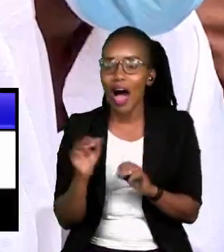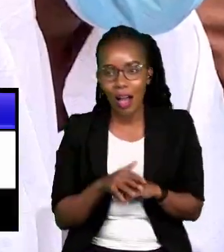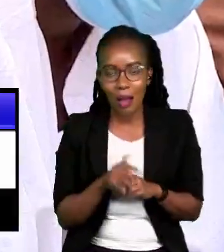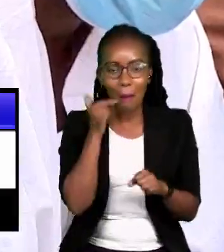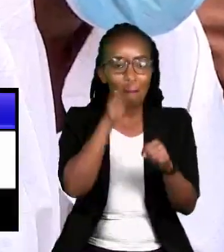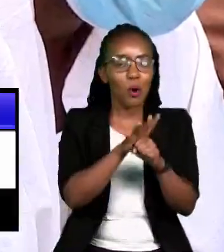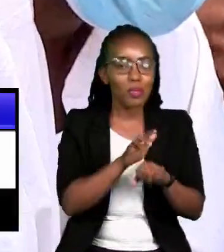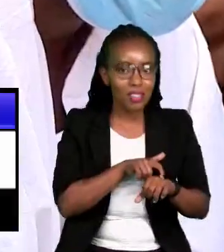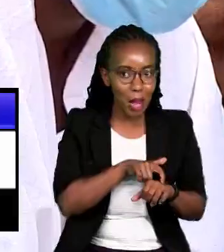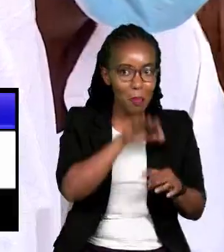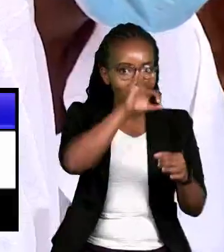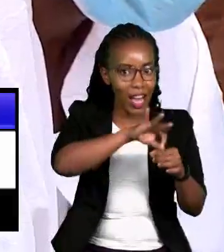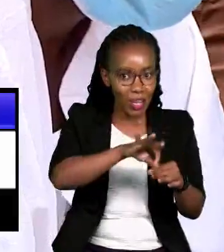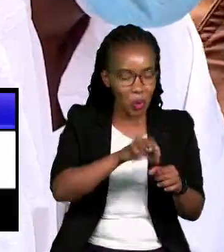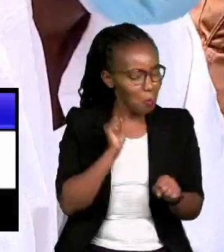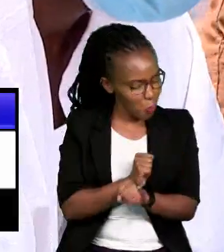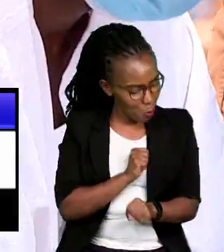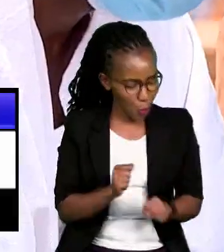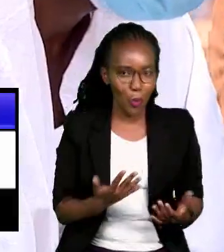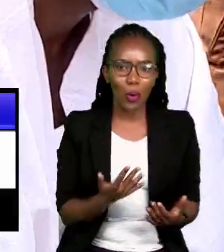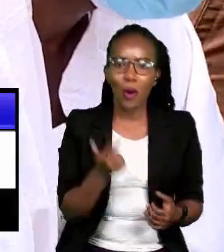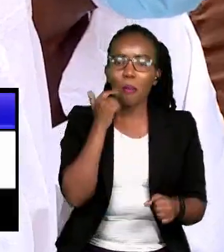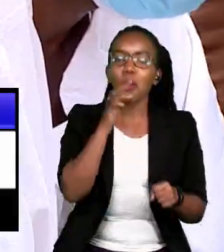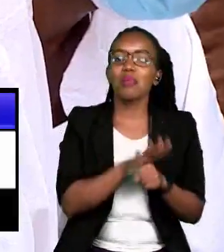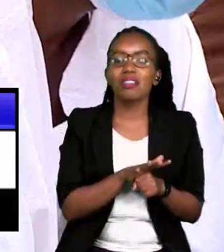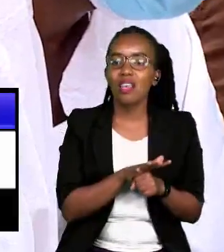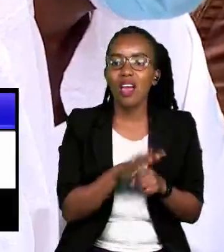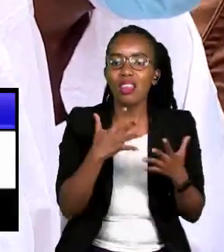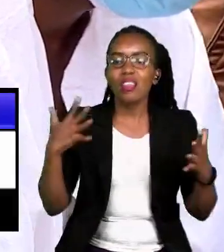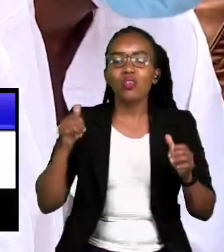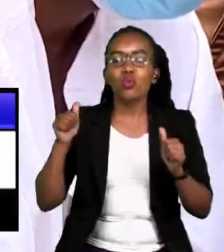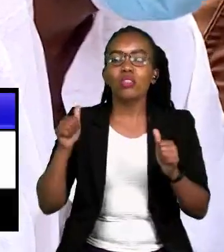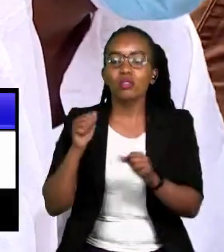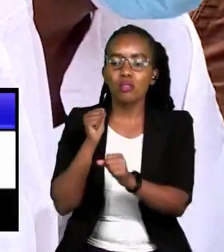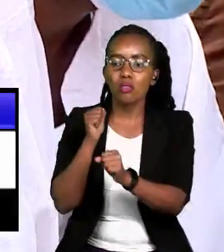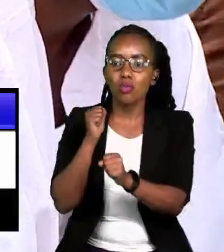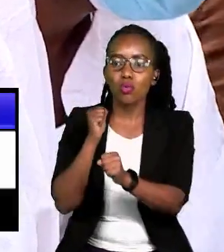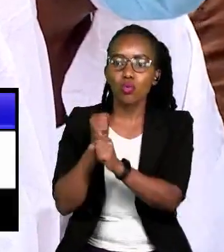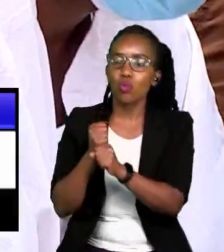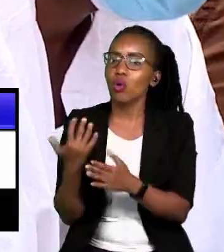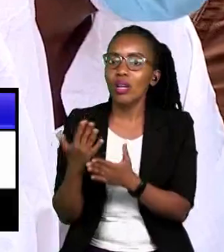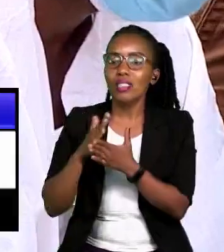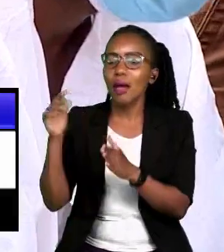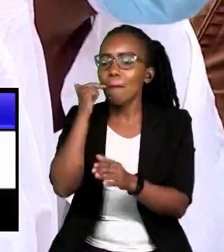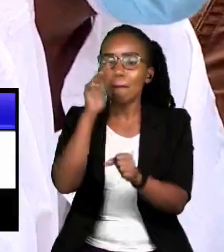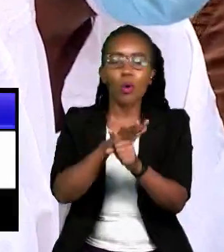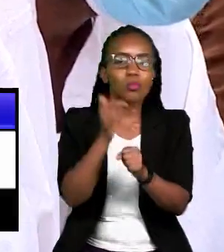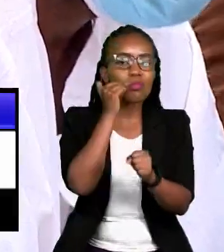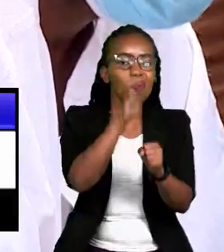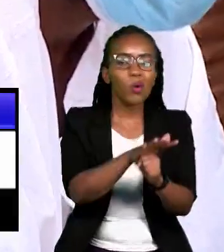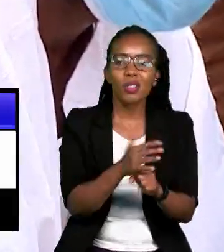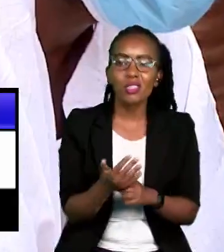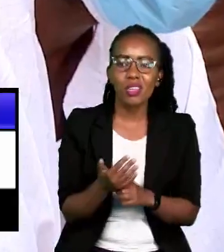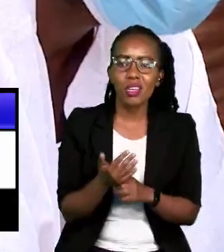uchaguzi. Haiwezekani. Haiwezekani unatuahidi mambo ambayo ulishindwa kuyafanya, kwa sababu wengine hao wanaoenda kutuahidi mambo